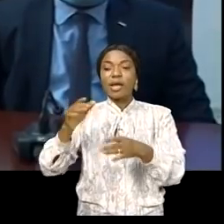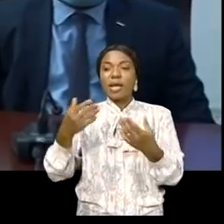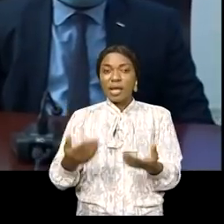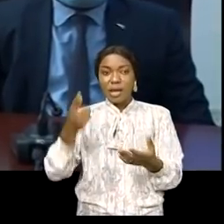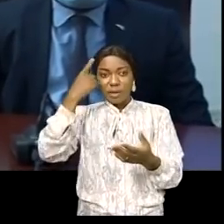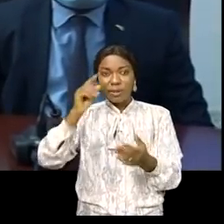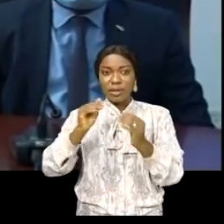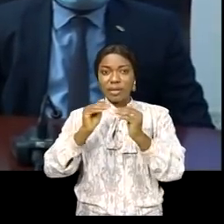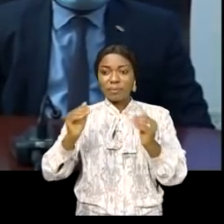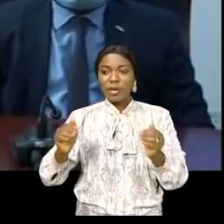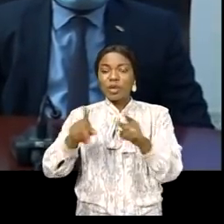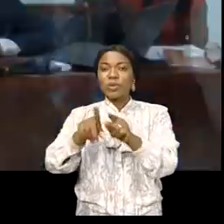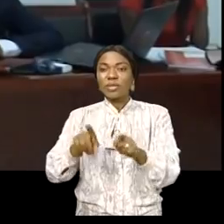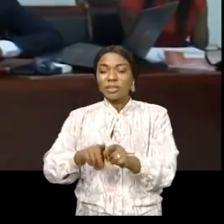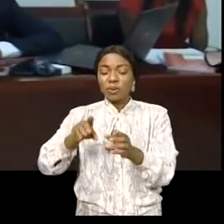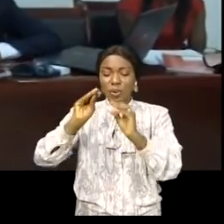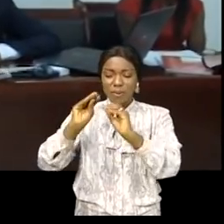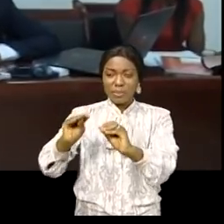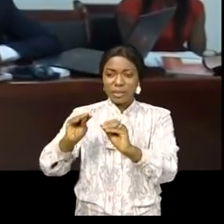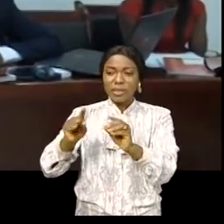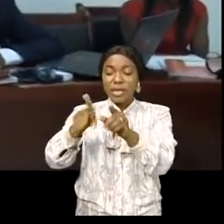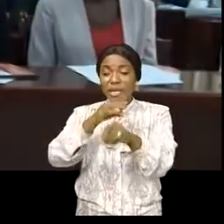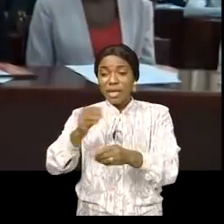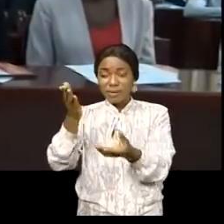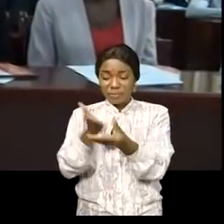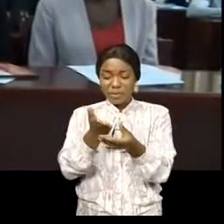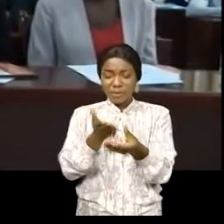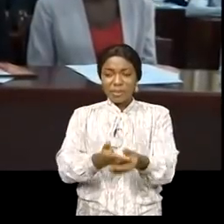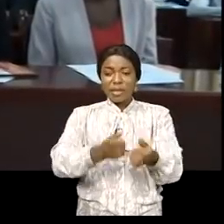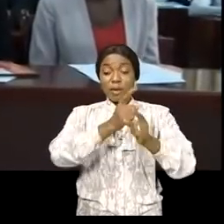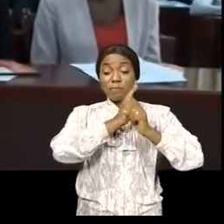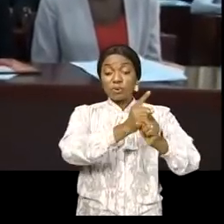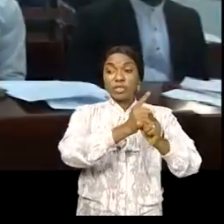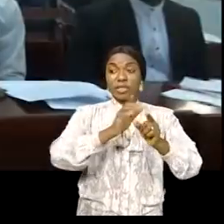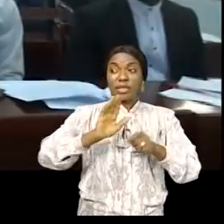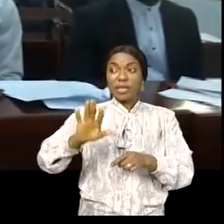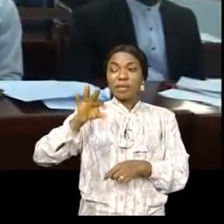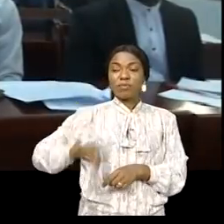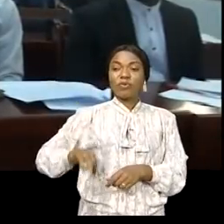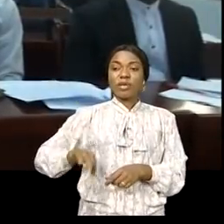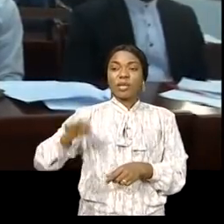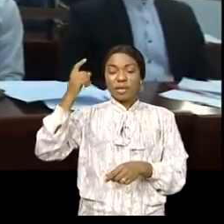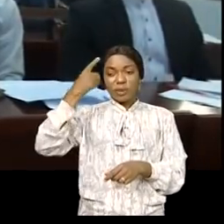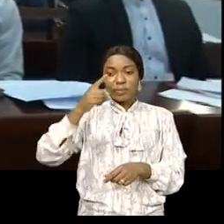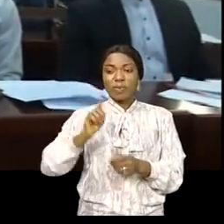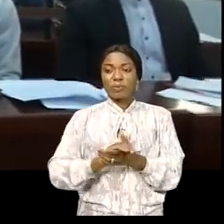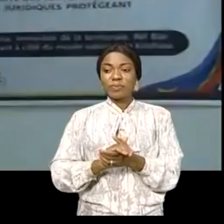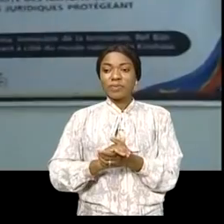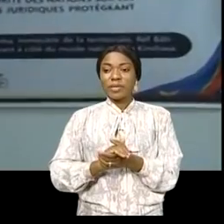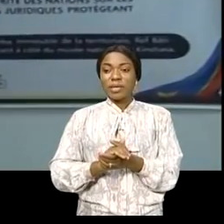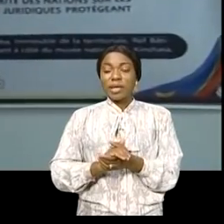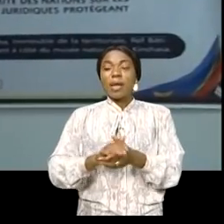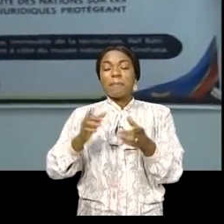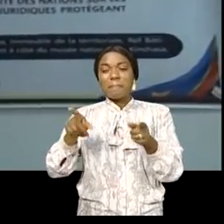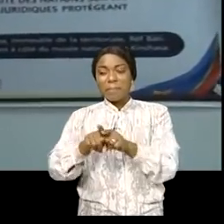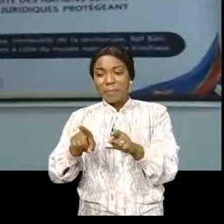paix, mais aussi les outiller sur les instruments juridiques protégeant leurs intérêts, dont la résolution 2250 du Conseil de